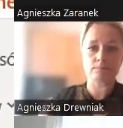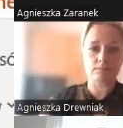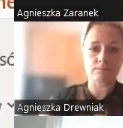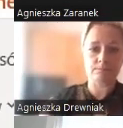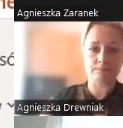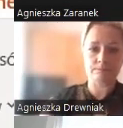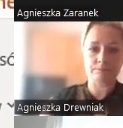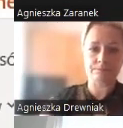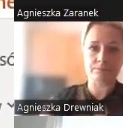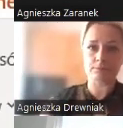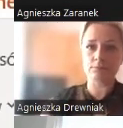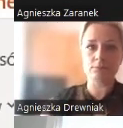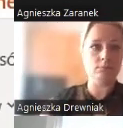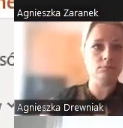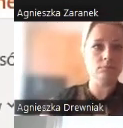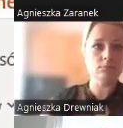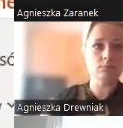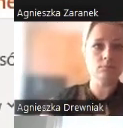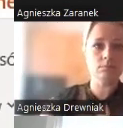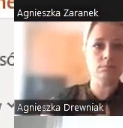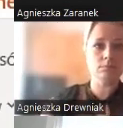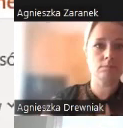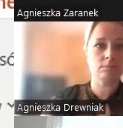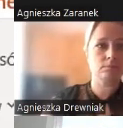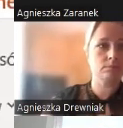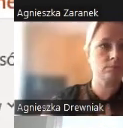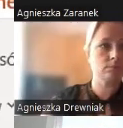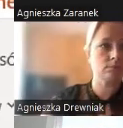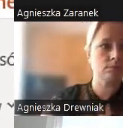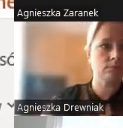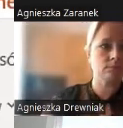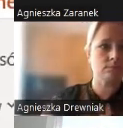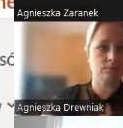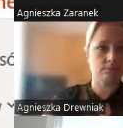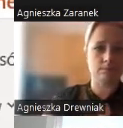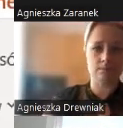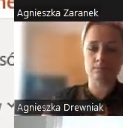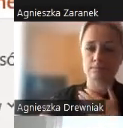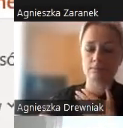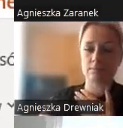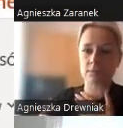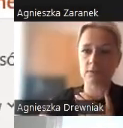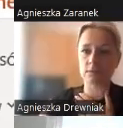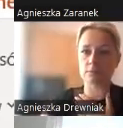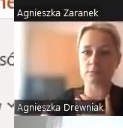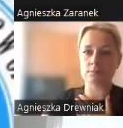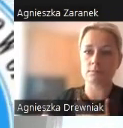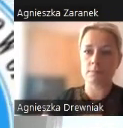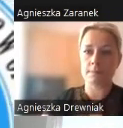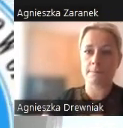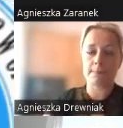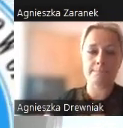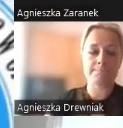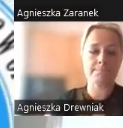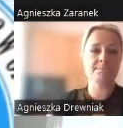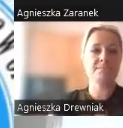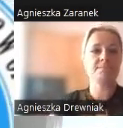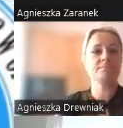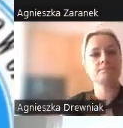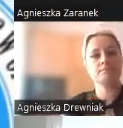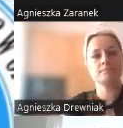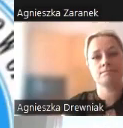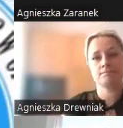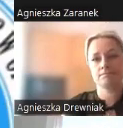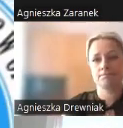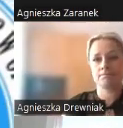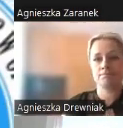opowiadamy o tym, jak przygotować się do nowego roku szkolnego. I ja będę, proszę Państwa, bazował na